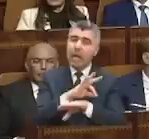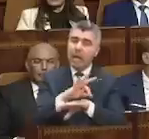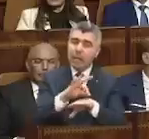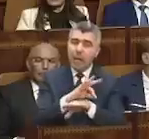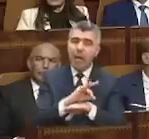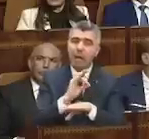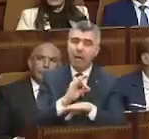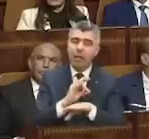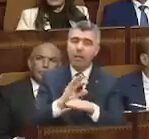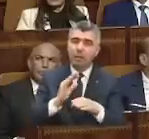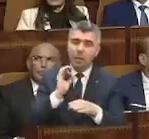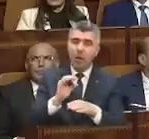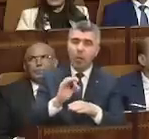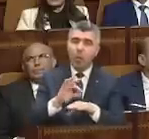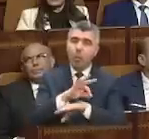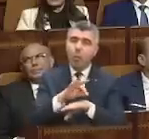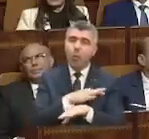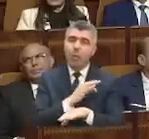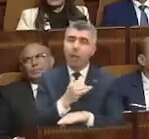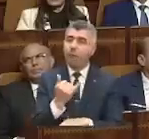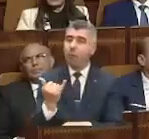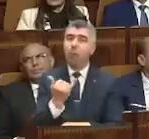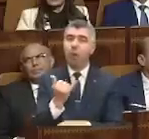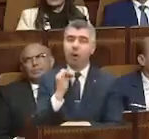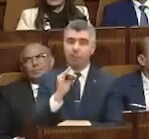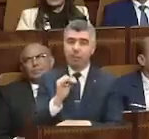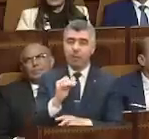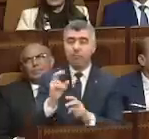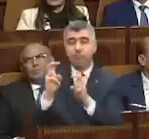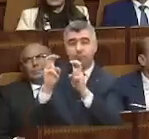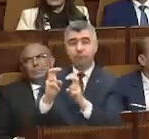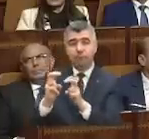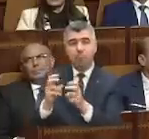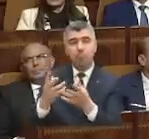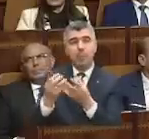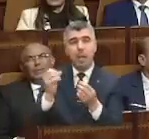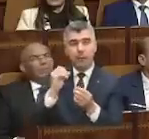والمحررين لان الجماعات المحليه تعرف